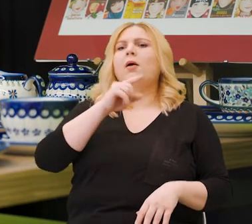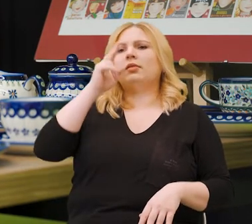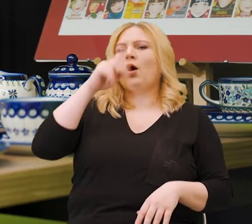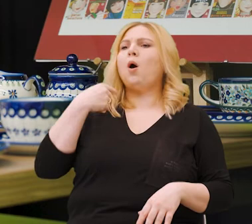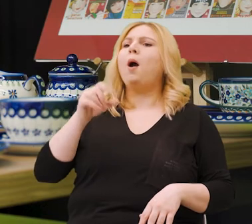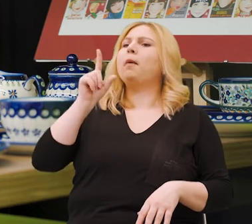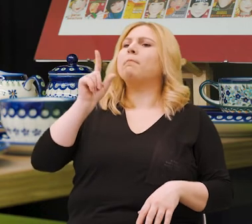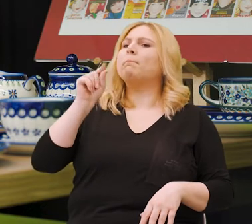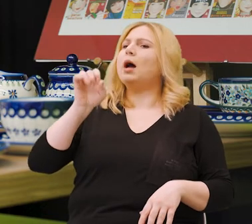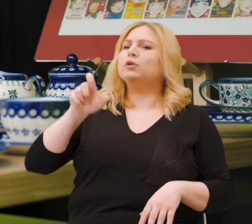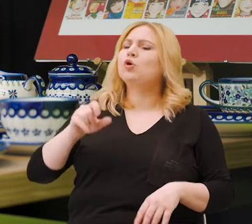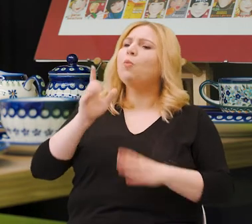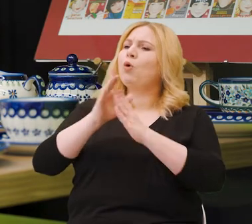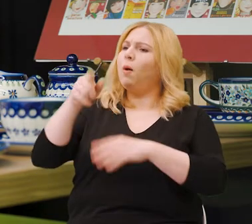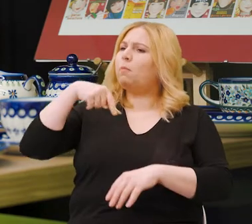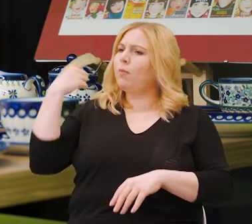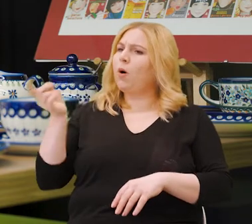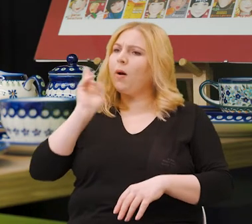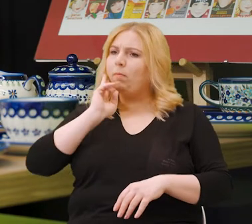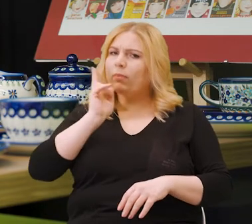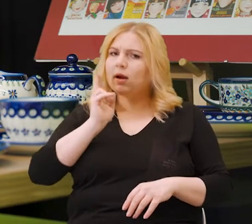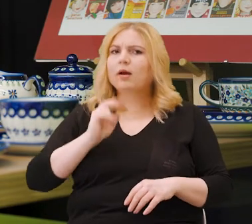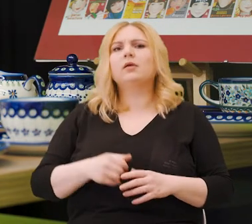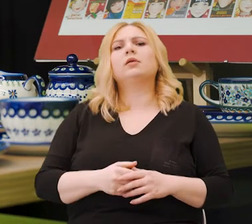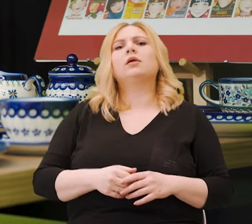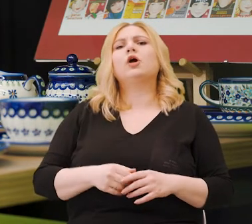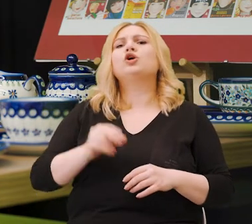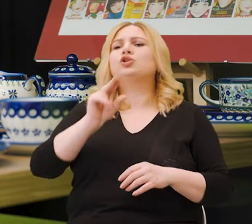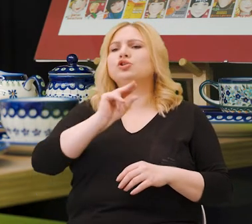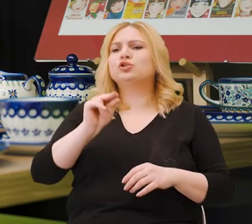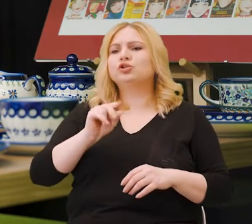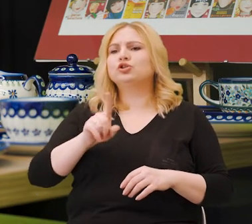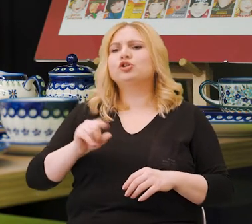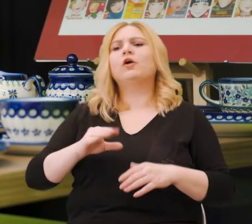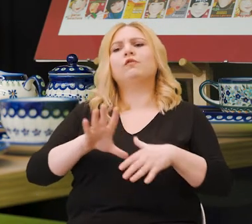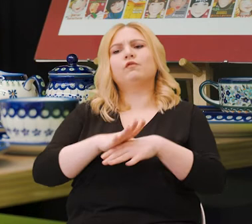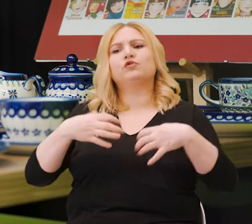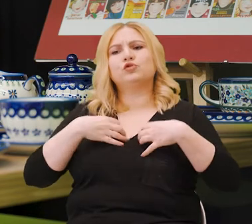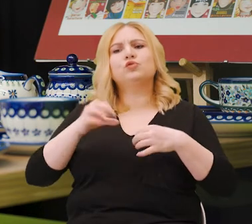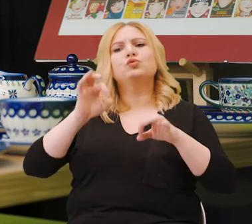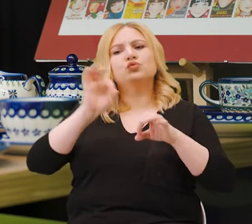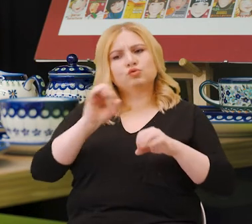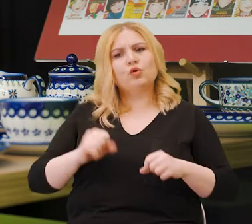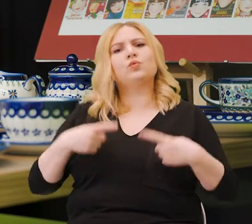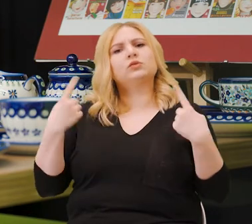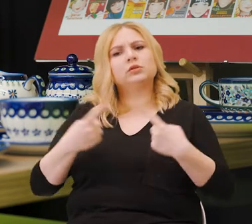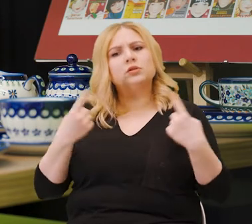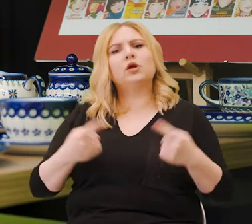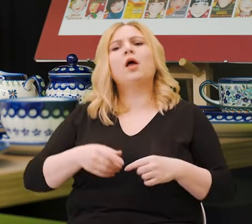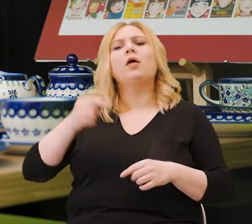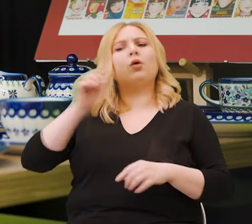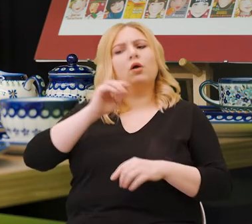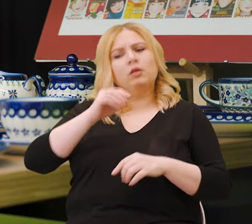Patrycjo, może uprzytomnisz swej matce, że bywają w życiu sytuacje graniczne, kiedy wszystko